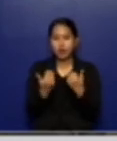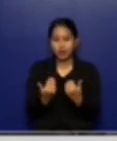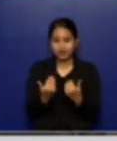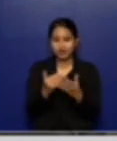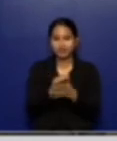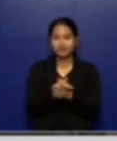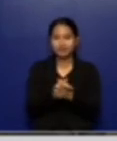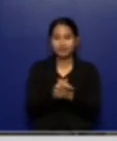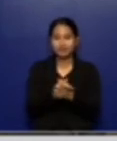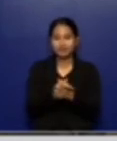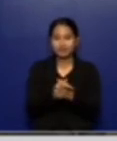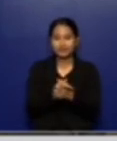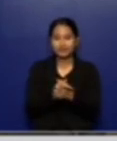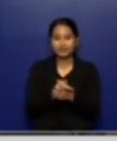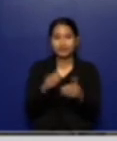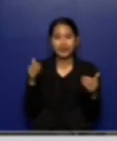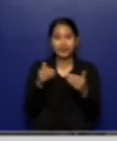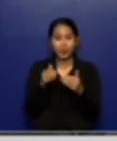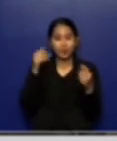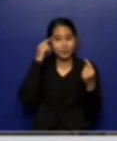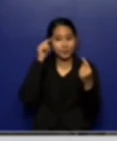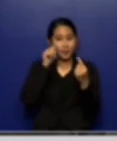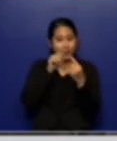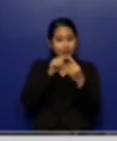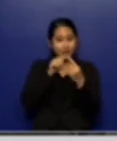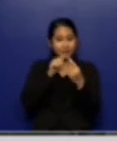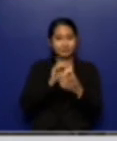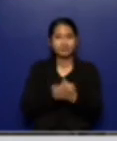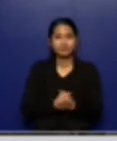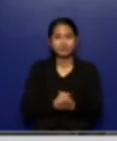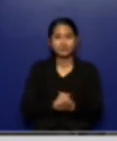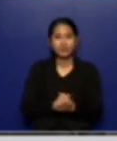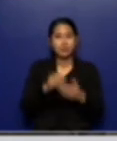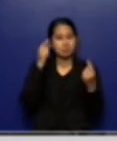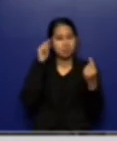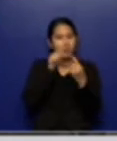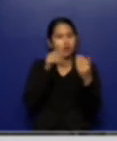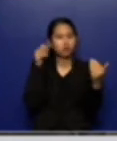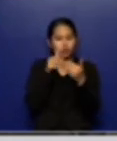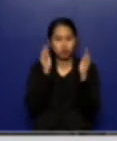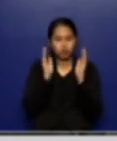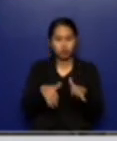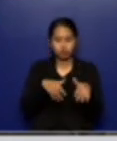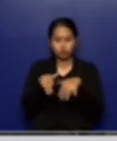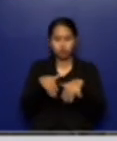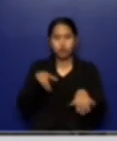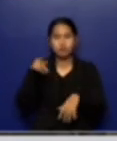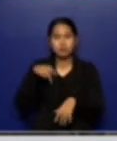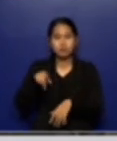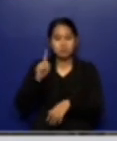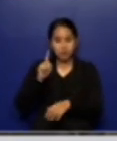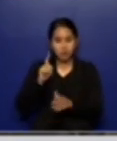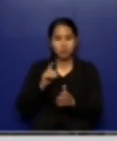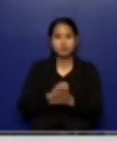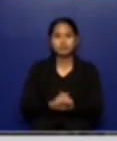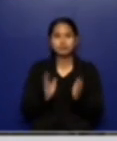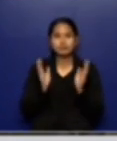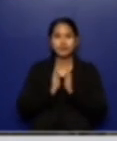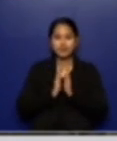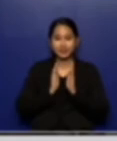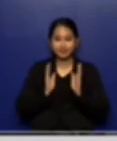ก็ตรงกับเป้าหมายที่ประชาชนได้รับอย่างเกิดประโยชน์สูงสุดขอบคุณครับท่านประ